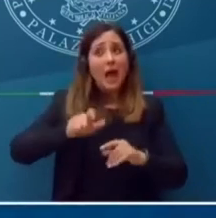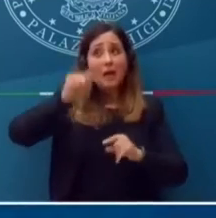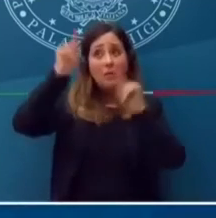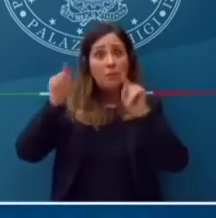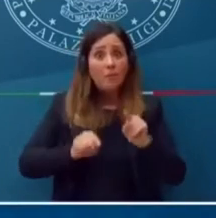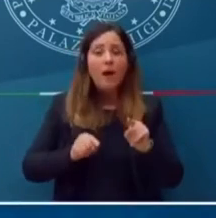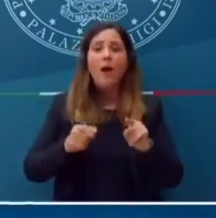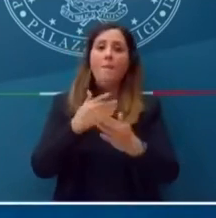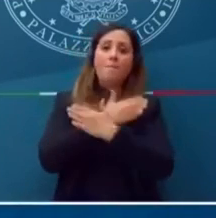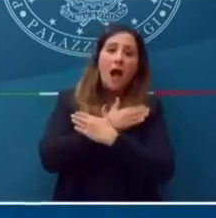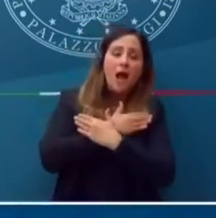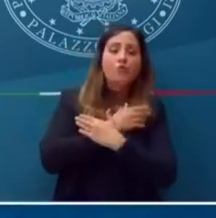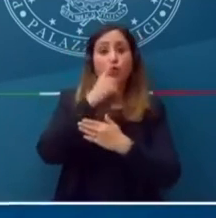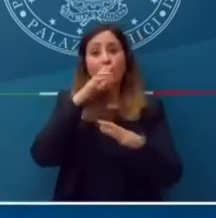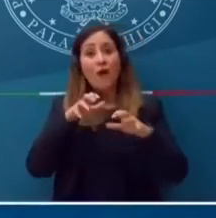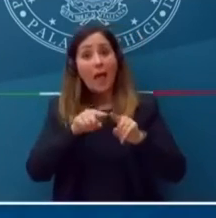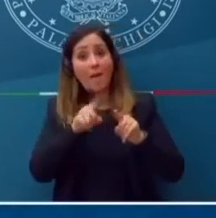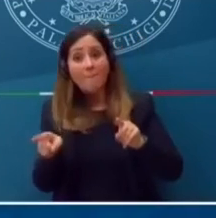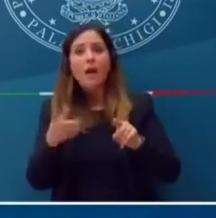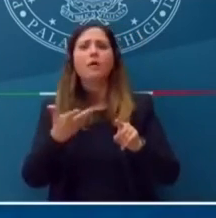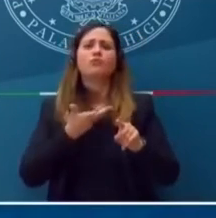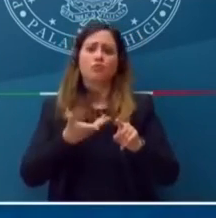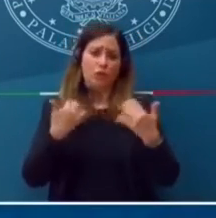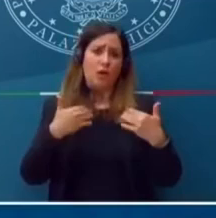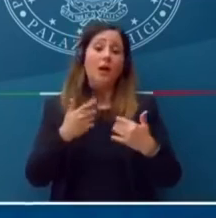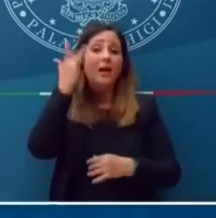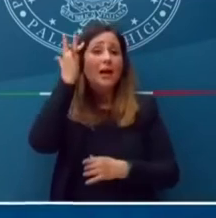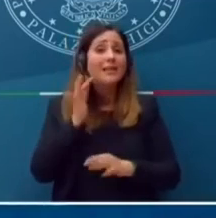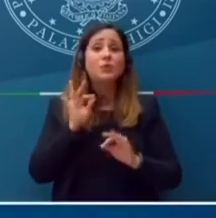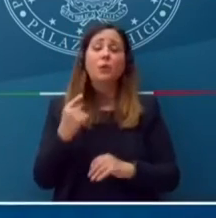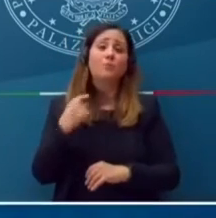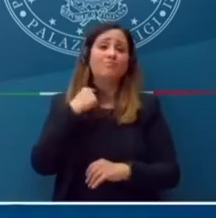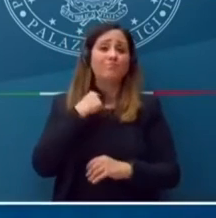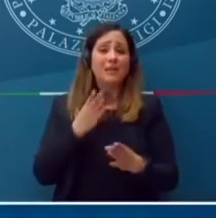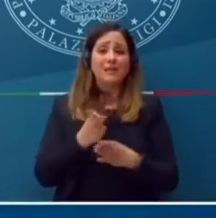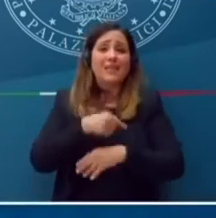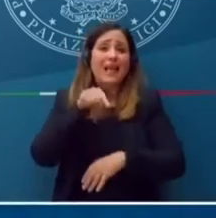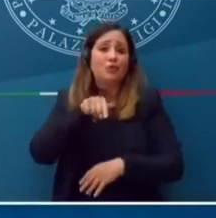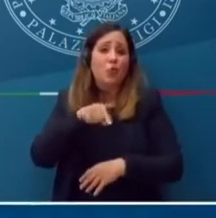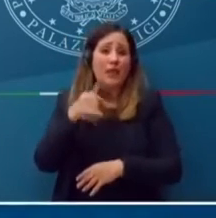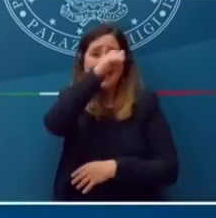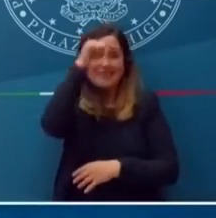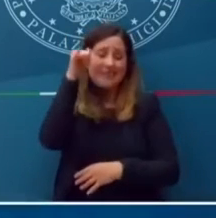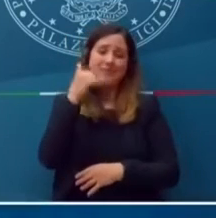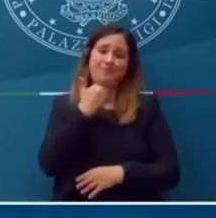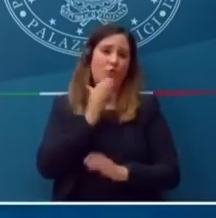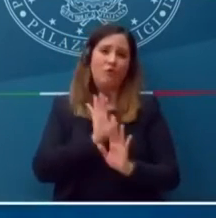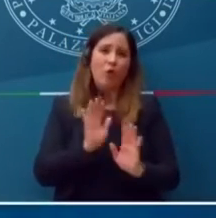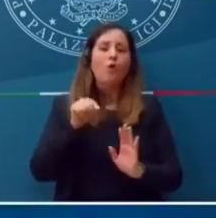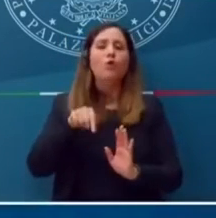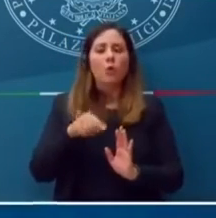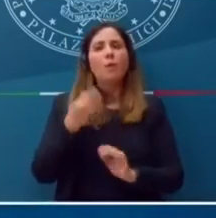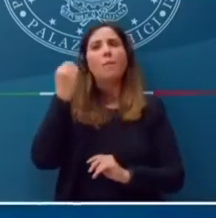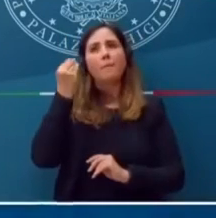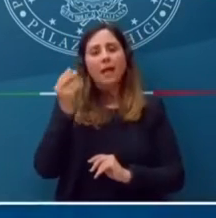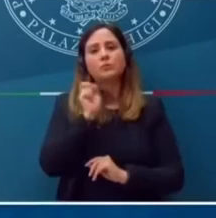molto svelti, perché sennò perdiamo la stagione estiva su tutte queste cose. Questo io penso che sia il miglior messaggio per